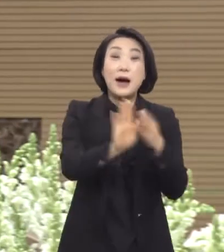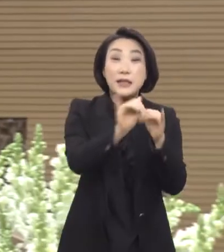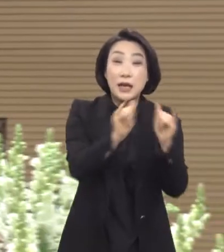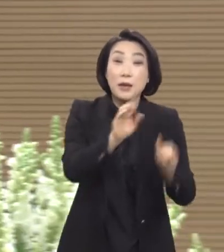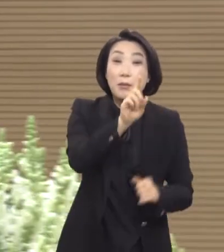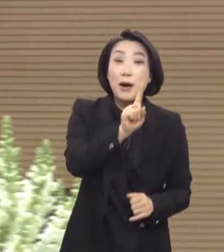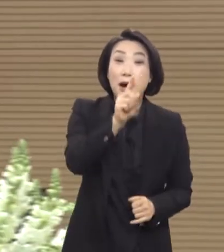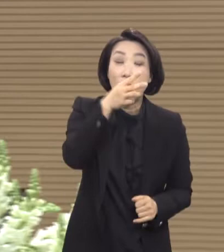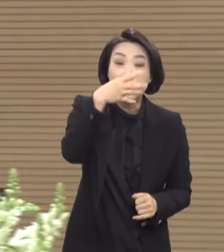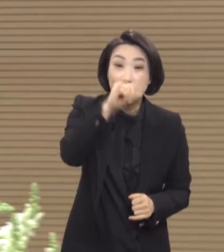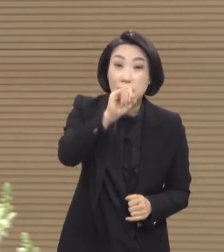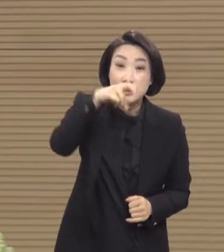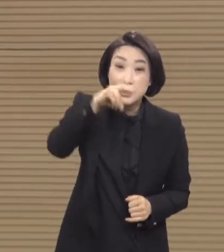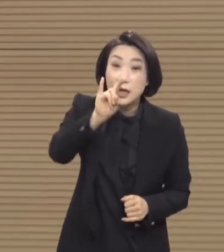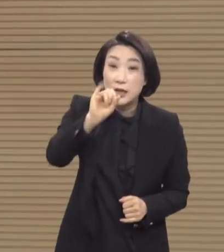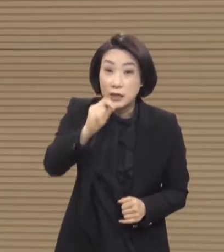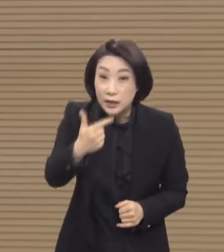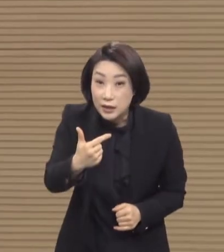바리새인이라는 말은 이